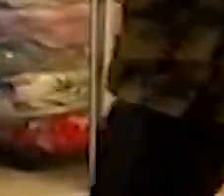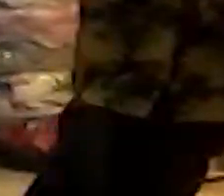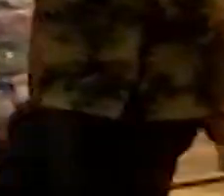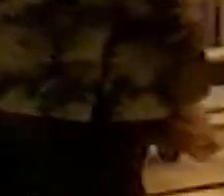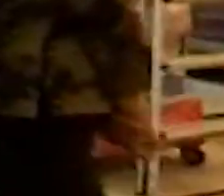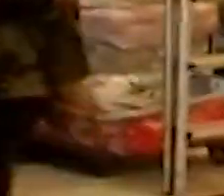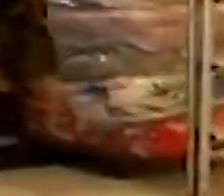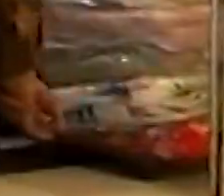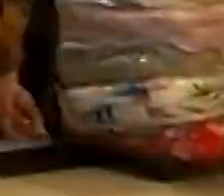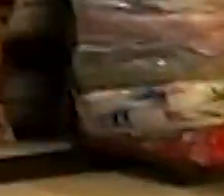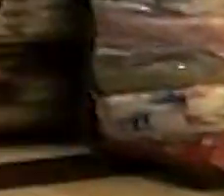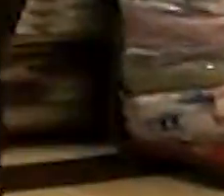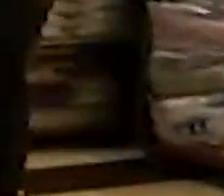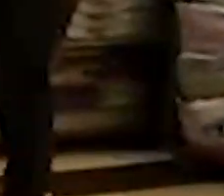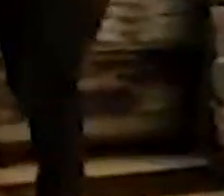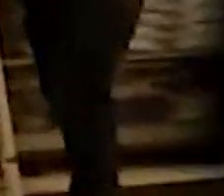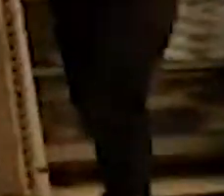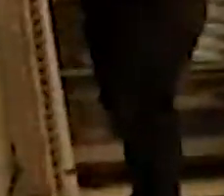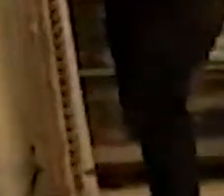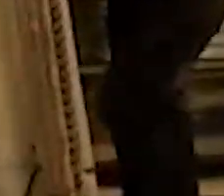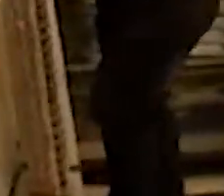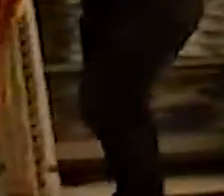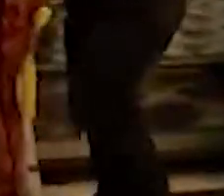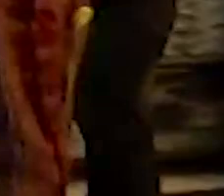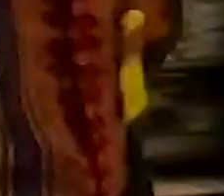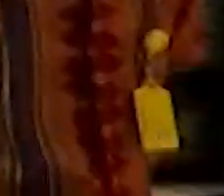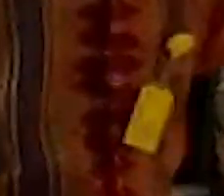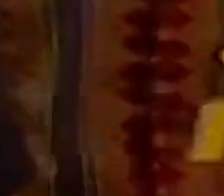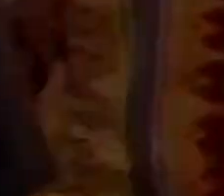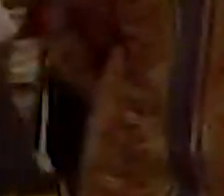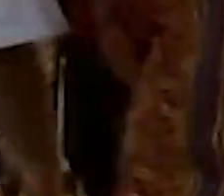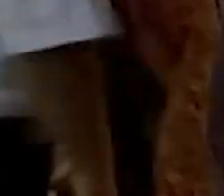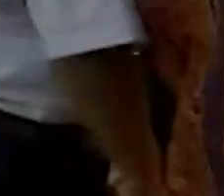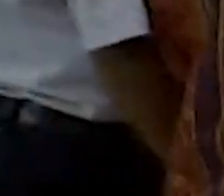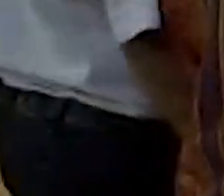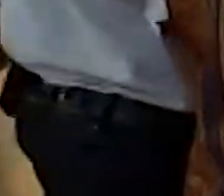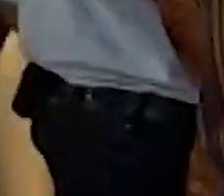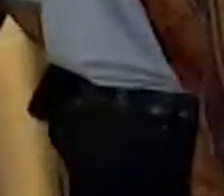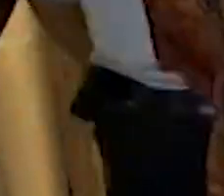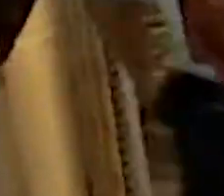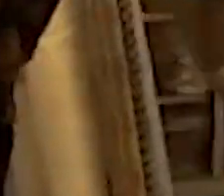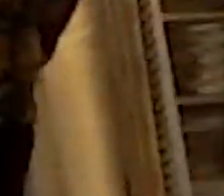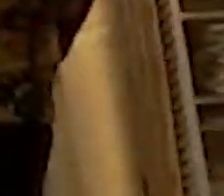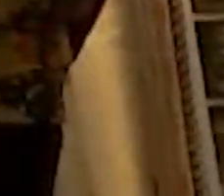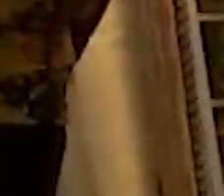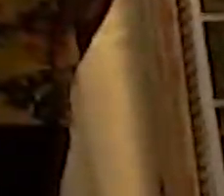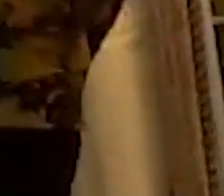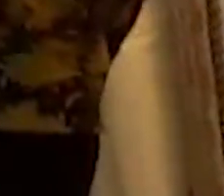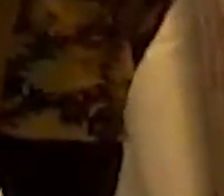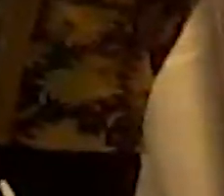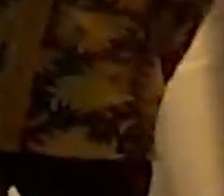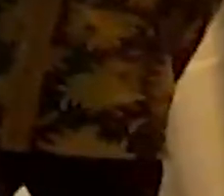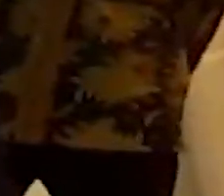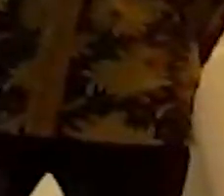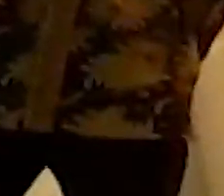mencoba mencari tahu apakah benar di Pasar Koja Baru Jakarta Utara di PD Area 14 ini sudah melakukan